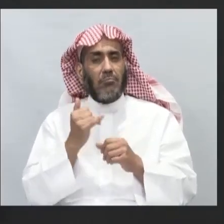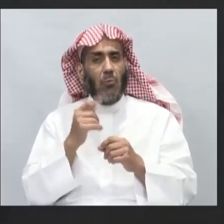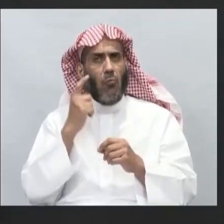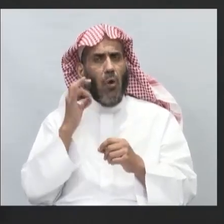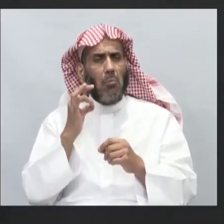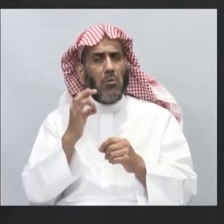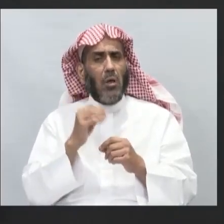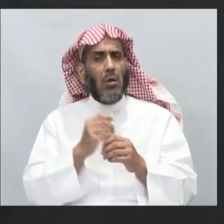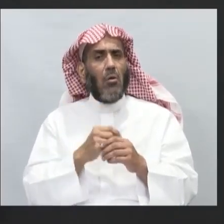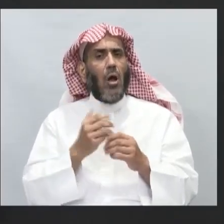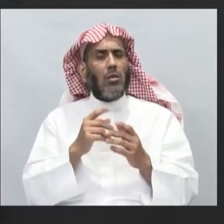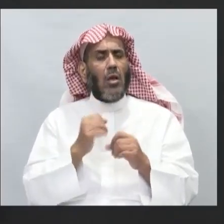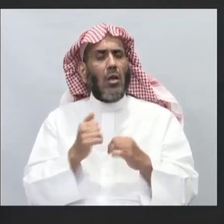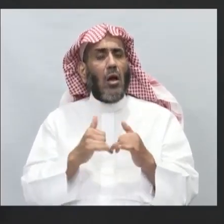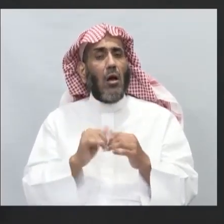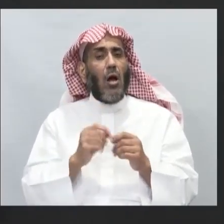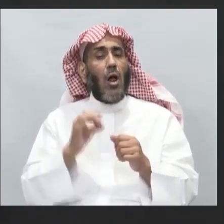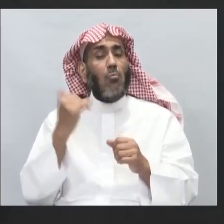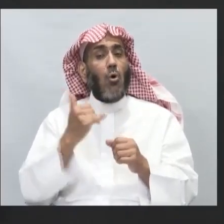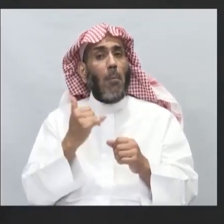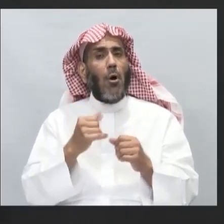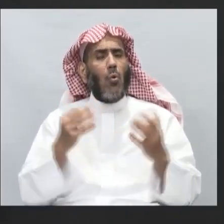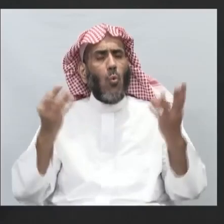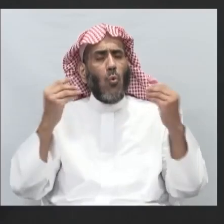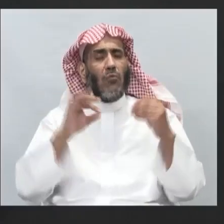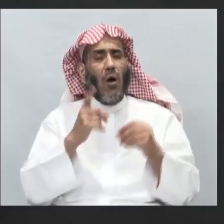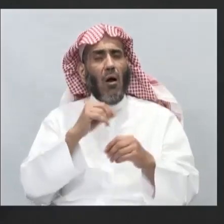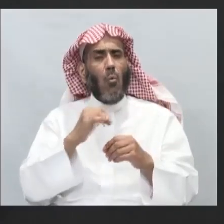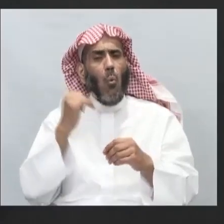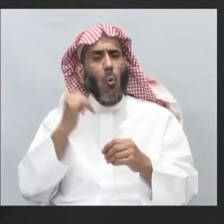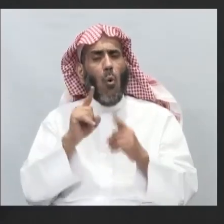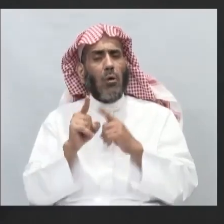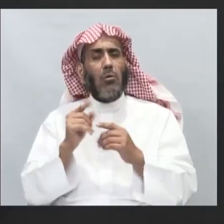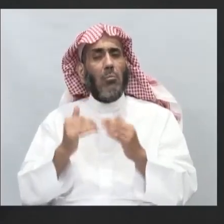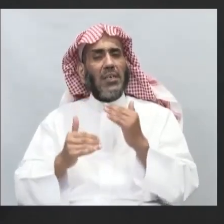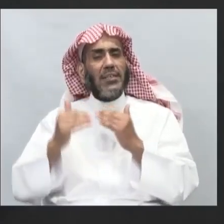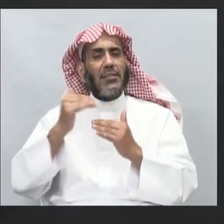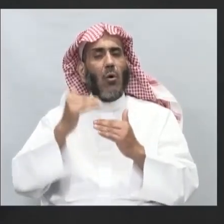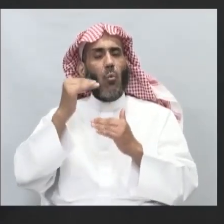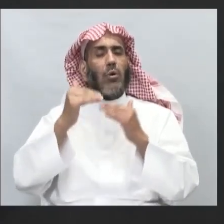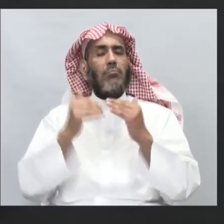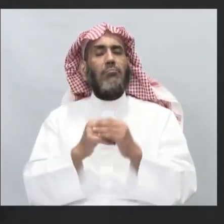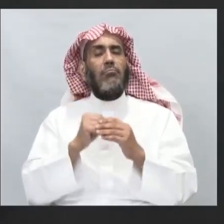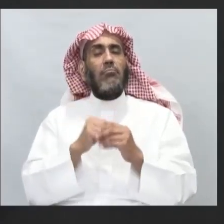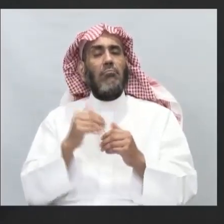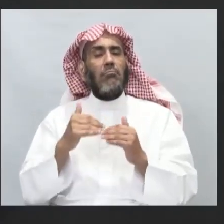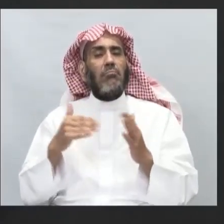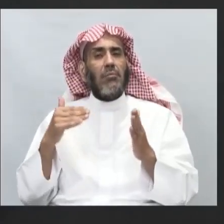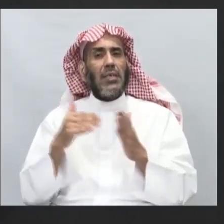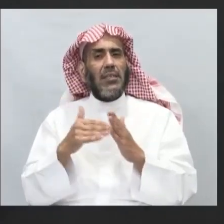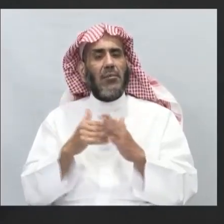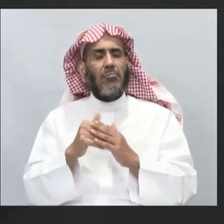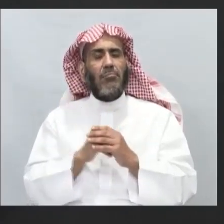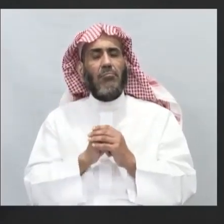الوسيله المهمه والتي تثر دائما فاحرص عليها ثم طور من وسائلك تجاهها حتى حتى